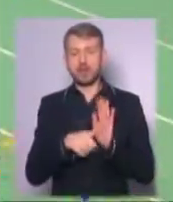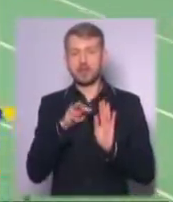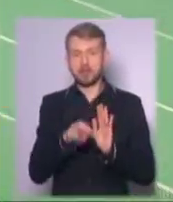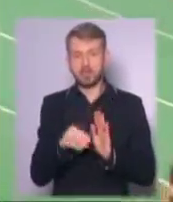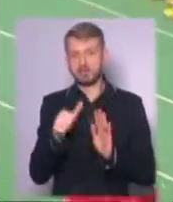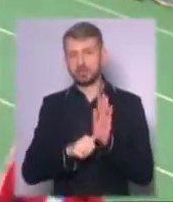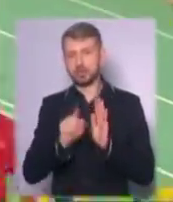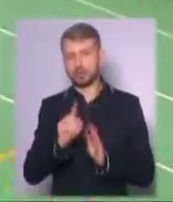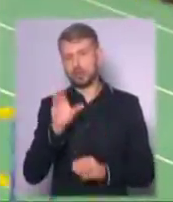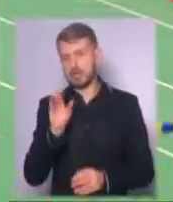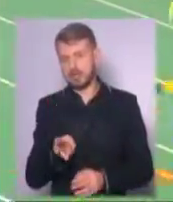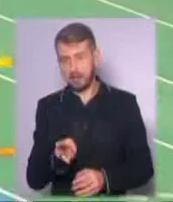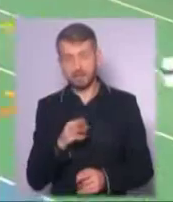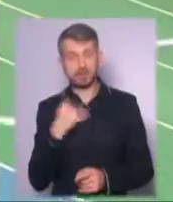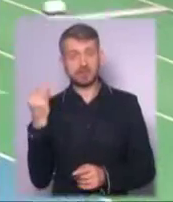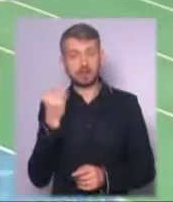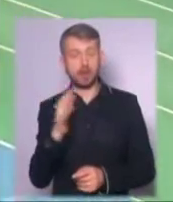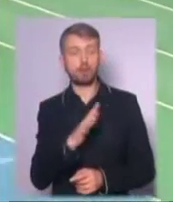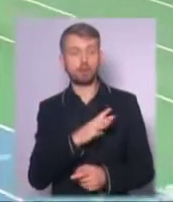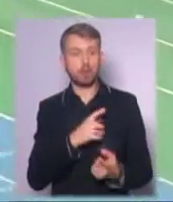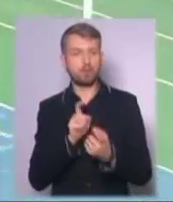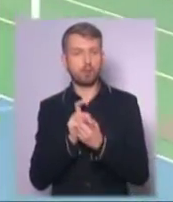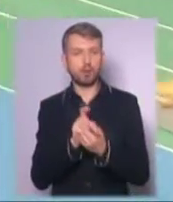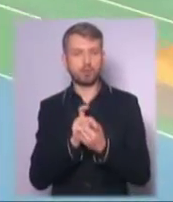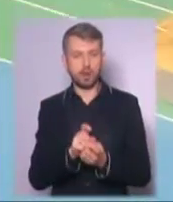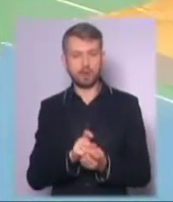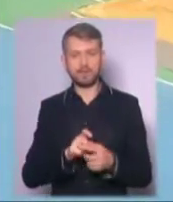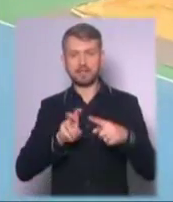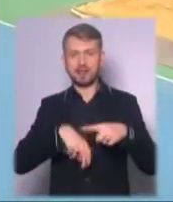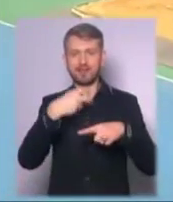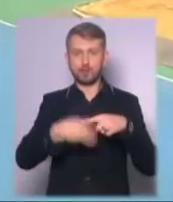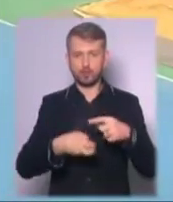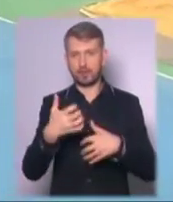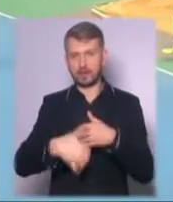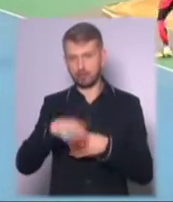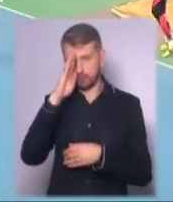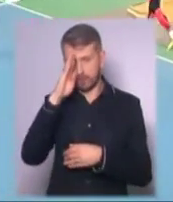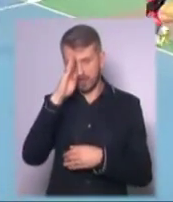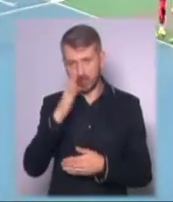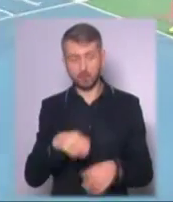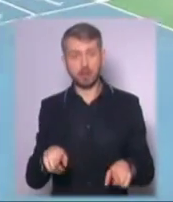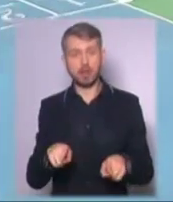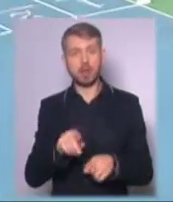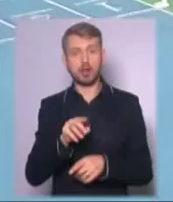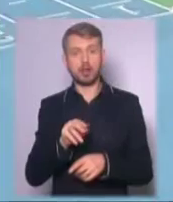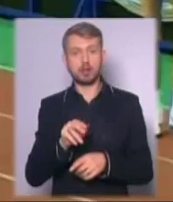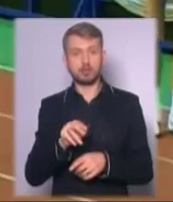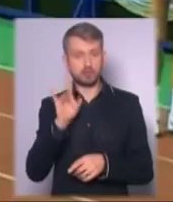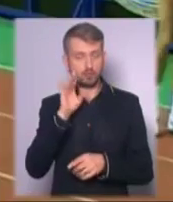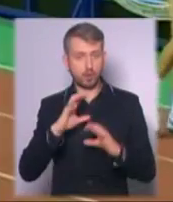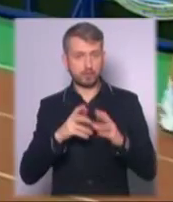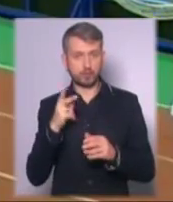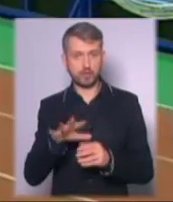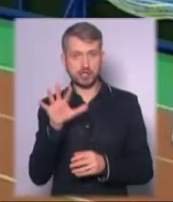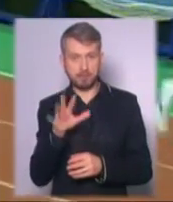метрів 61 сантиметр. Цікавою була боротьба у стрибках у висоту серед чоловіків. Так, чемпіон світу 2005